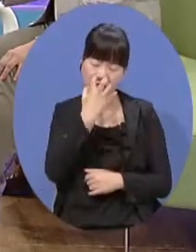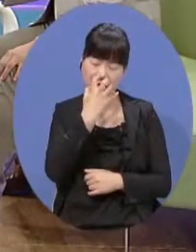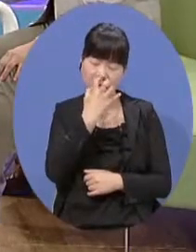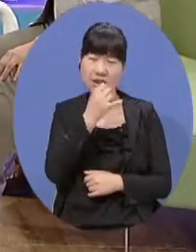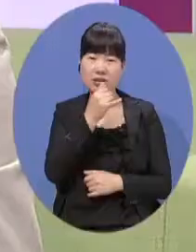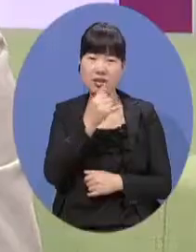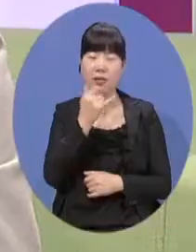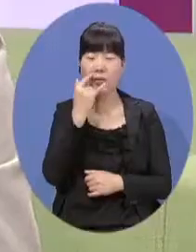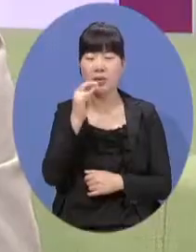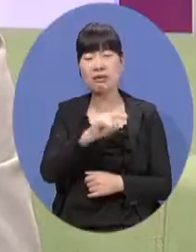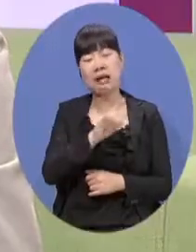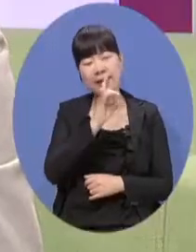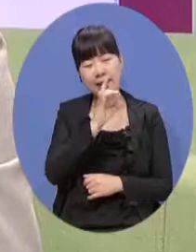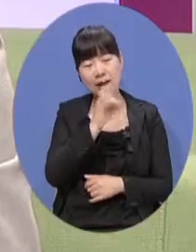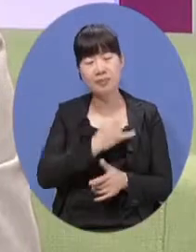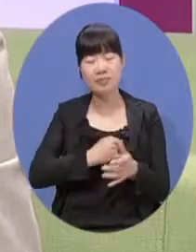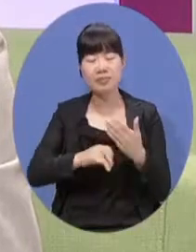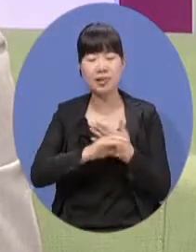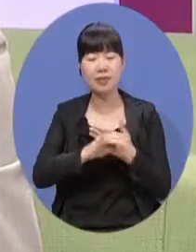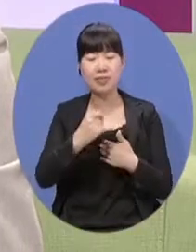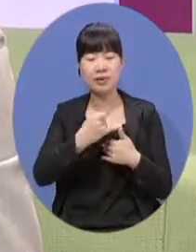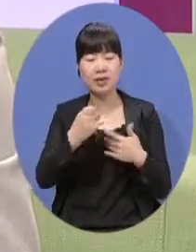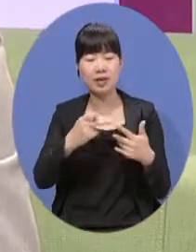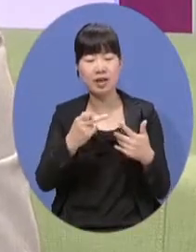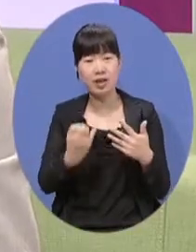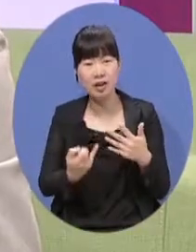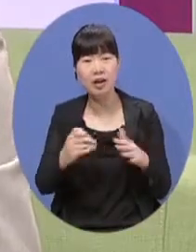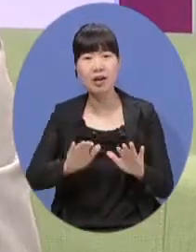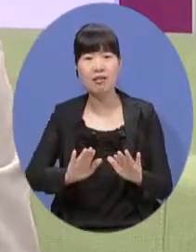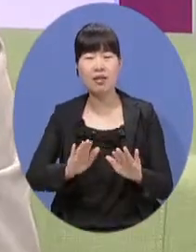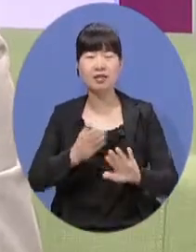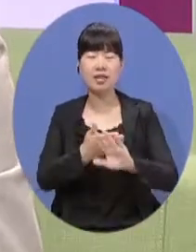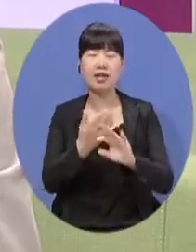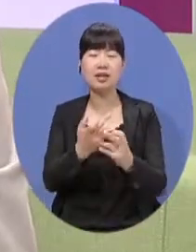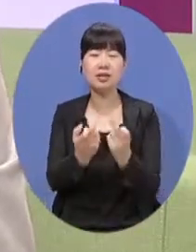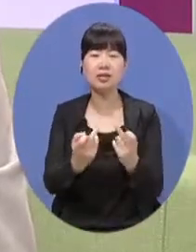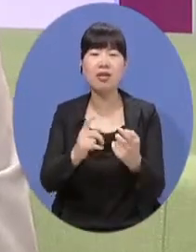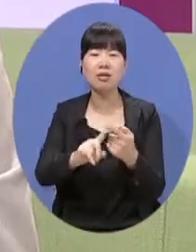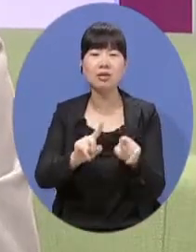할 때 아. 그 큰애나 또는 동생도 상대,